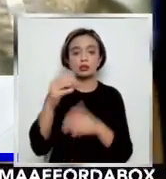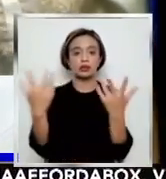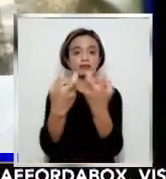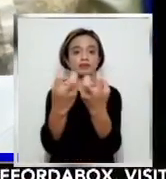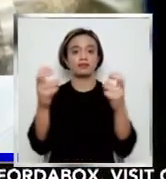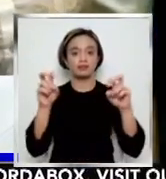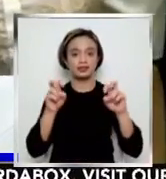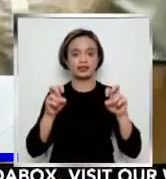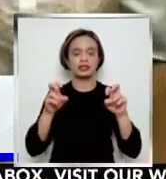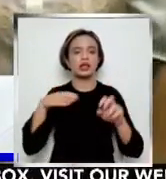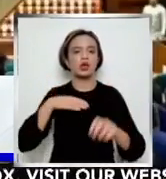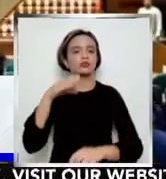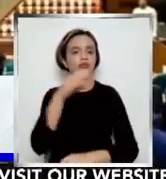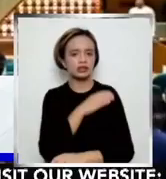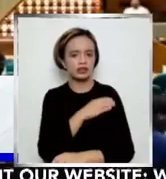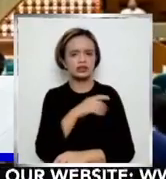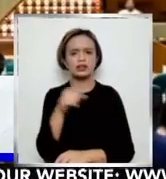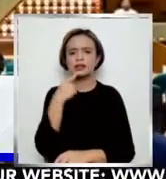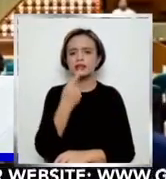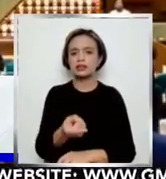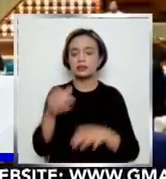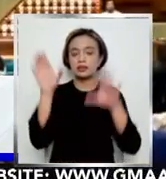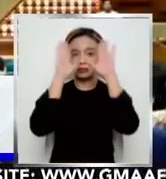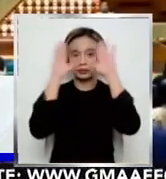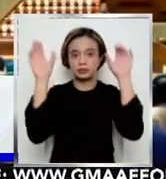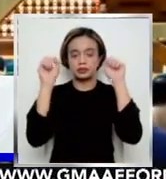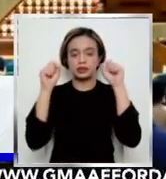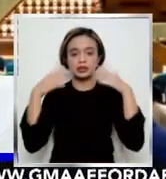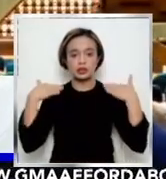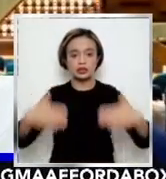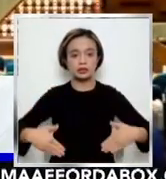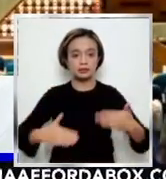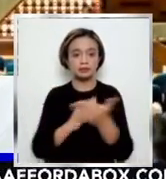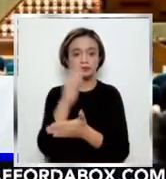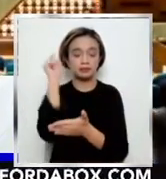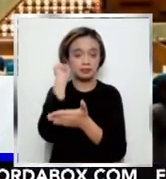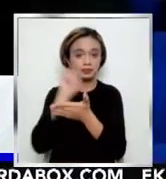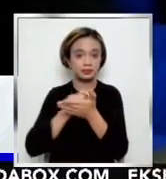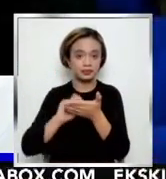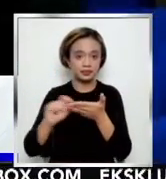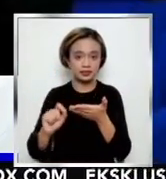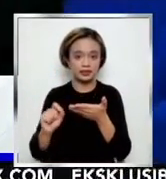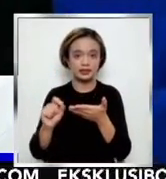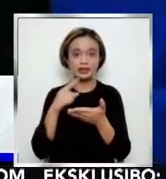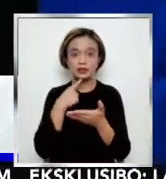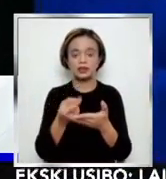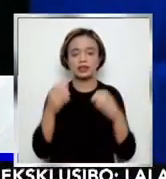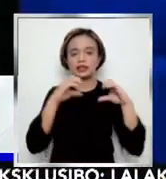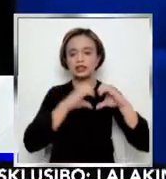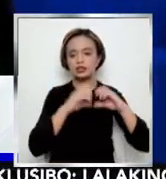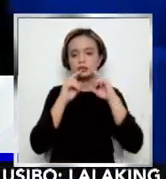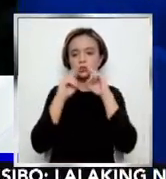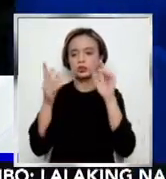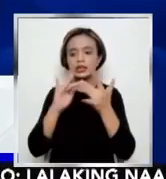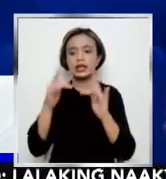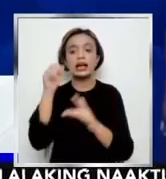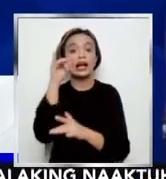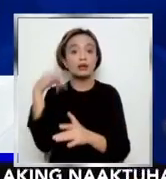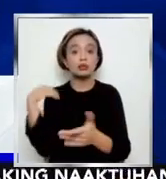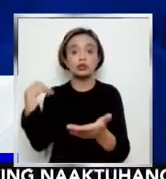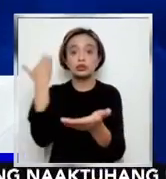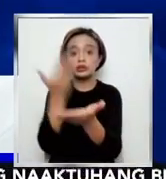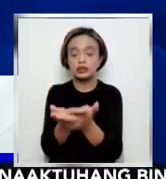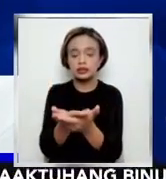Kamara. Sabi ng Presidential Human Rights Committee Secretariat sa GMA News Online, dumating kahapon ng hapon si